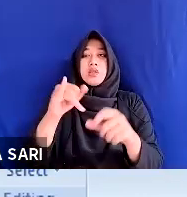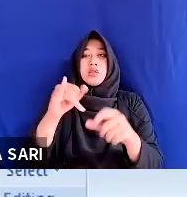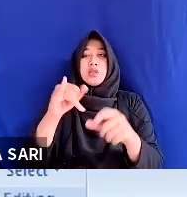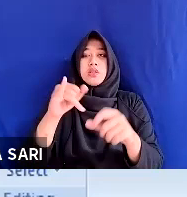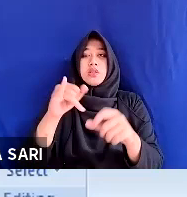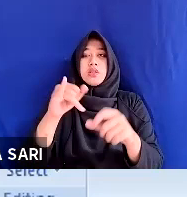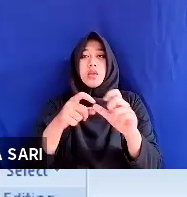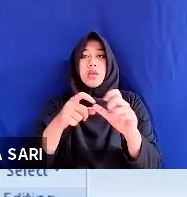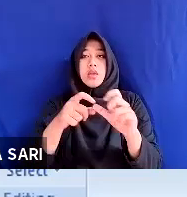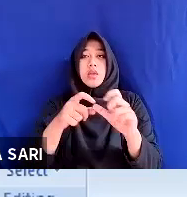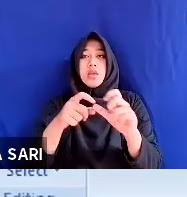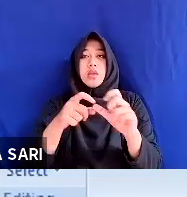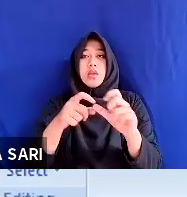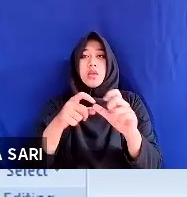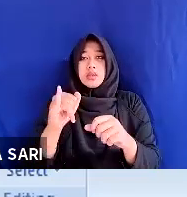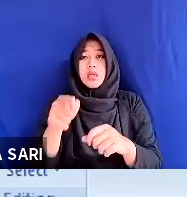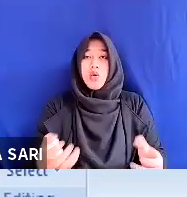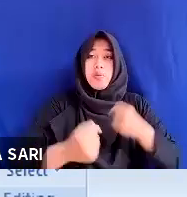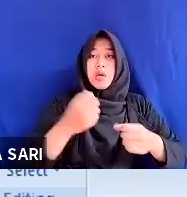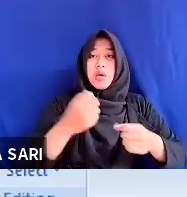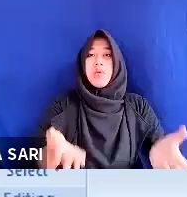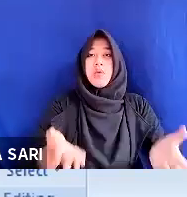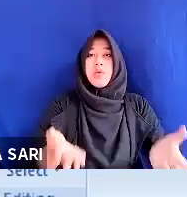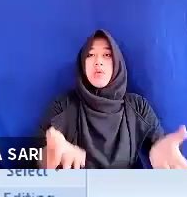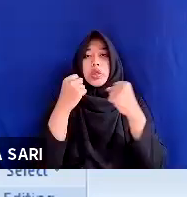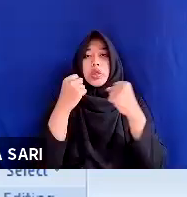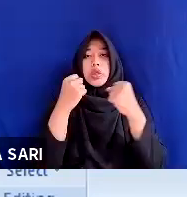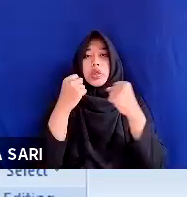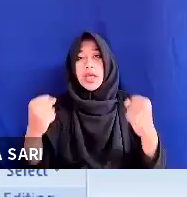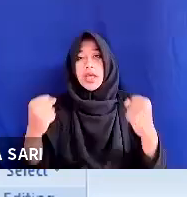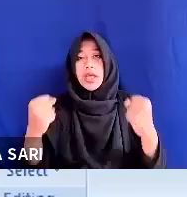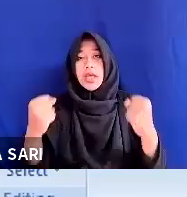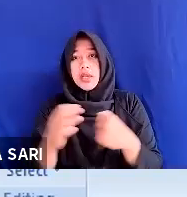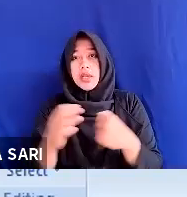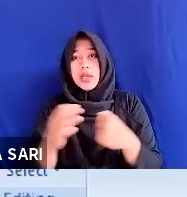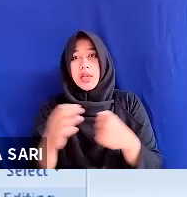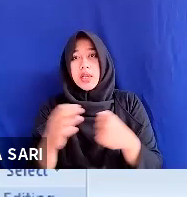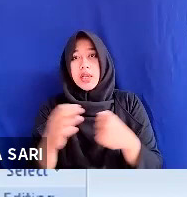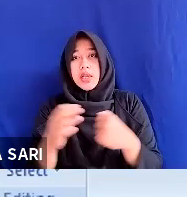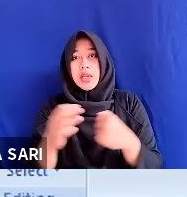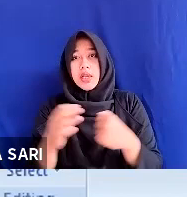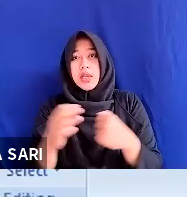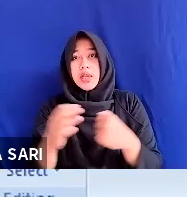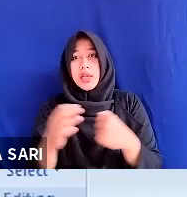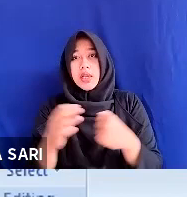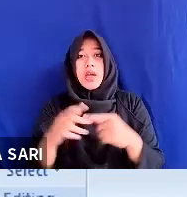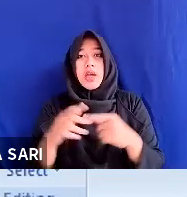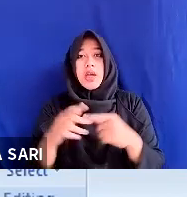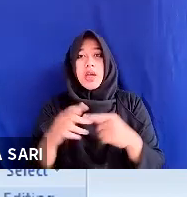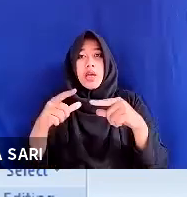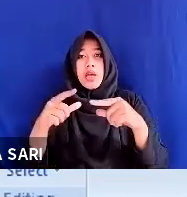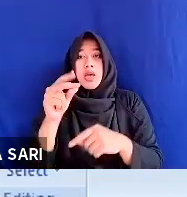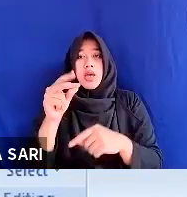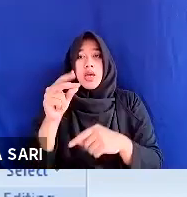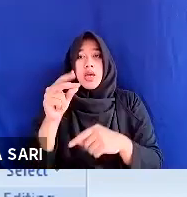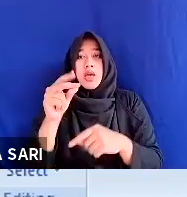itu? Resiliensi kemampuan untuk beradaptasi, tetap teguh dalam situasi sulit. Masyarakat itu sudah berupaya untuk ini.